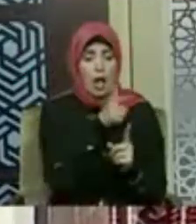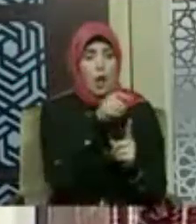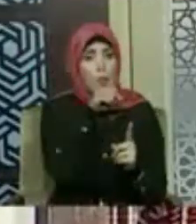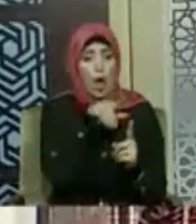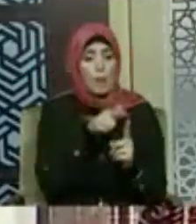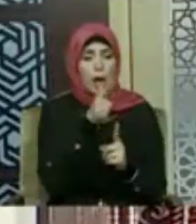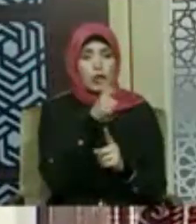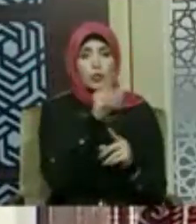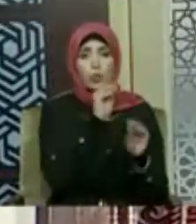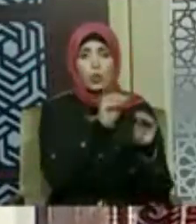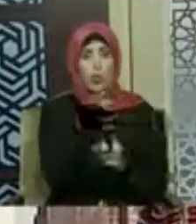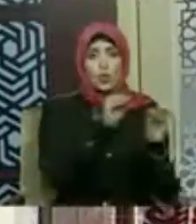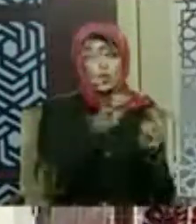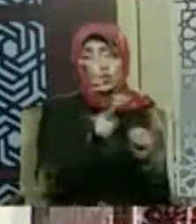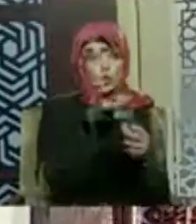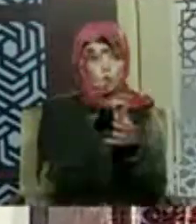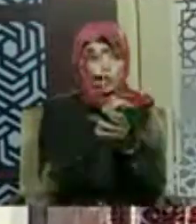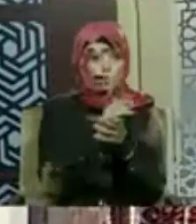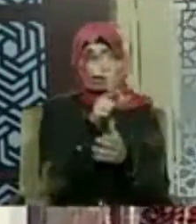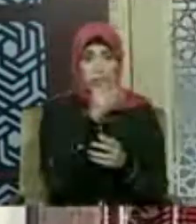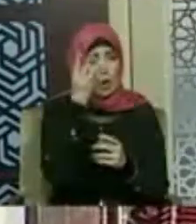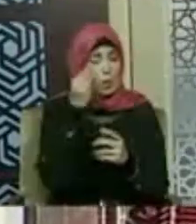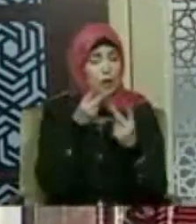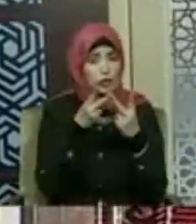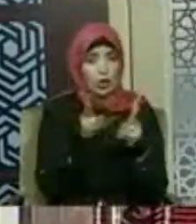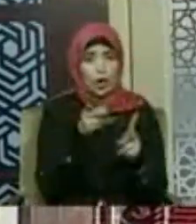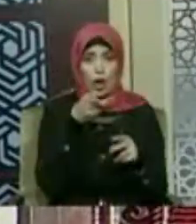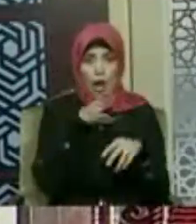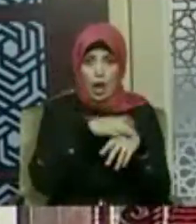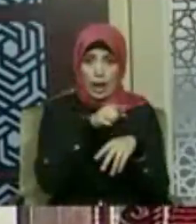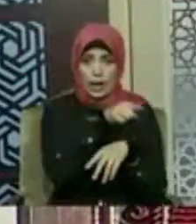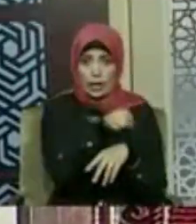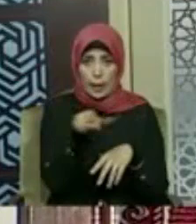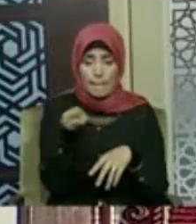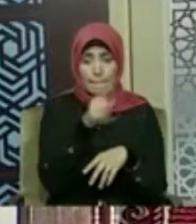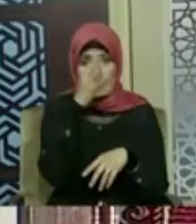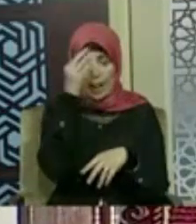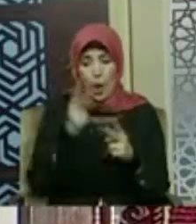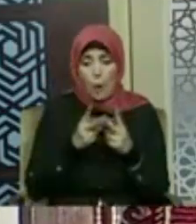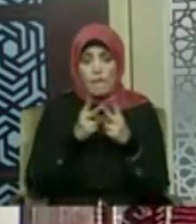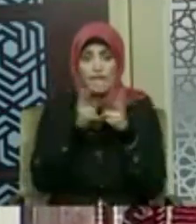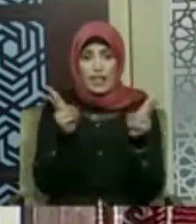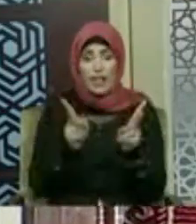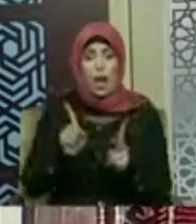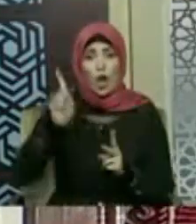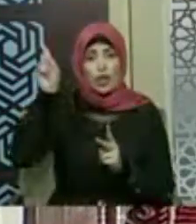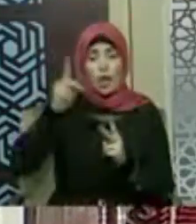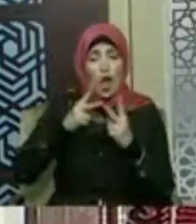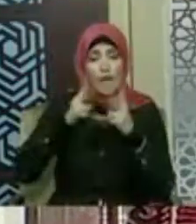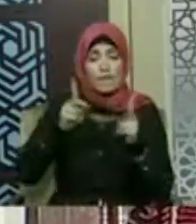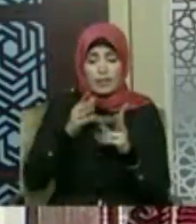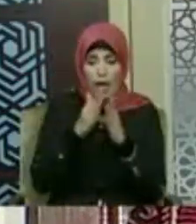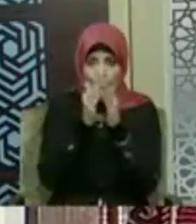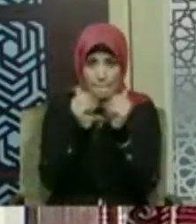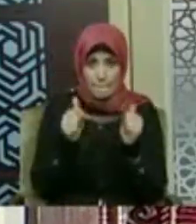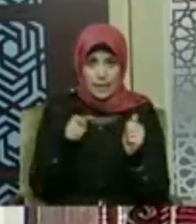الله عليهم: إذا فتح الله عليكم مصر